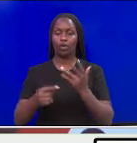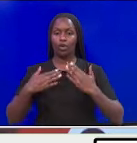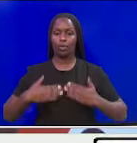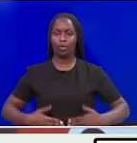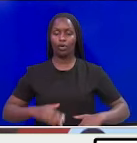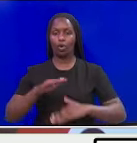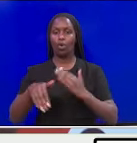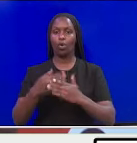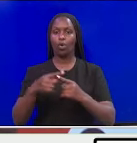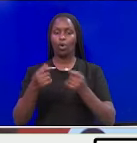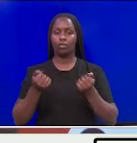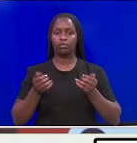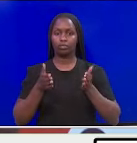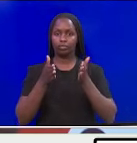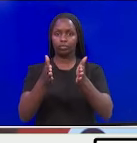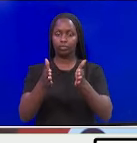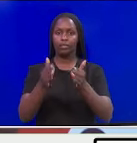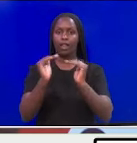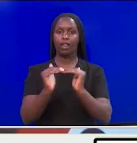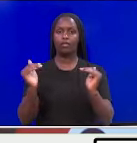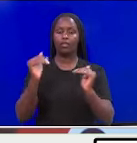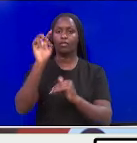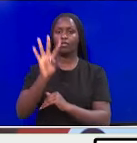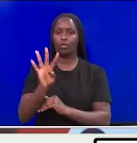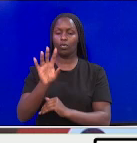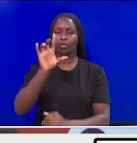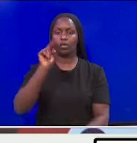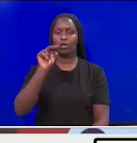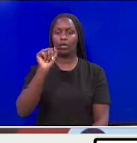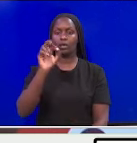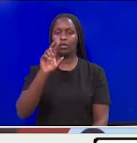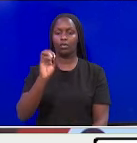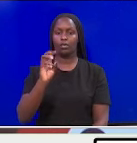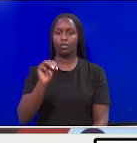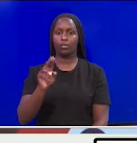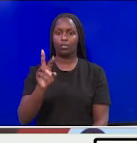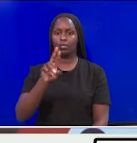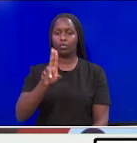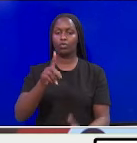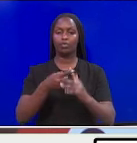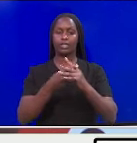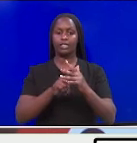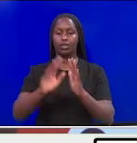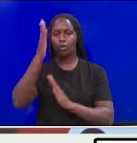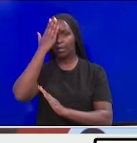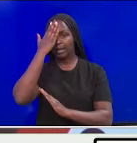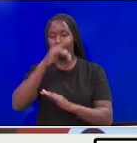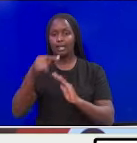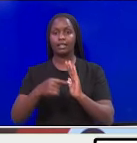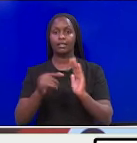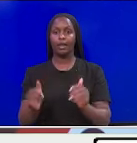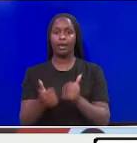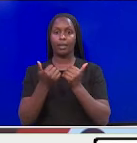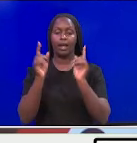makafani ya Narumoru Level 4 na shughuli ya kuwatambua itaanza Jumatatu. Hayo yamejiri huku familia na